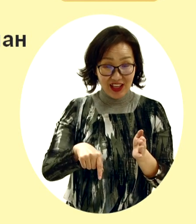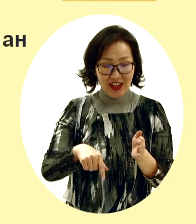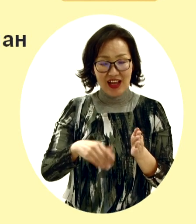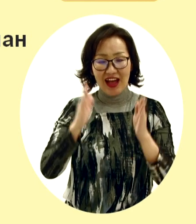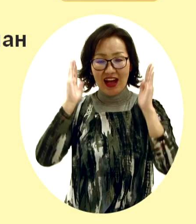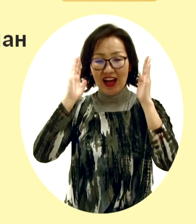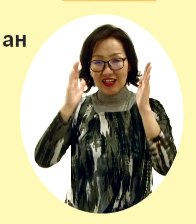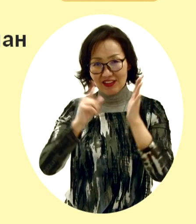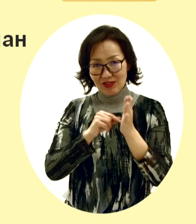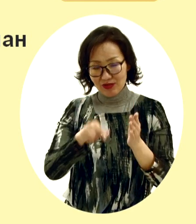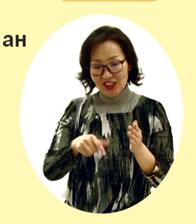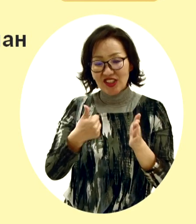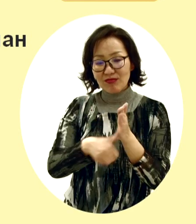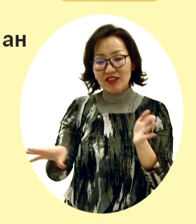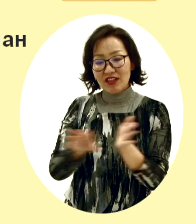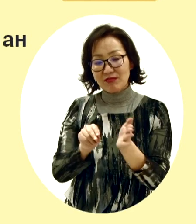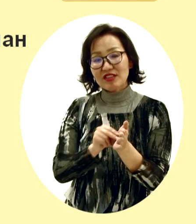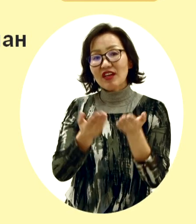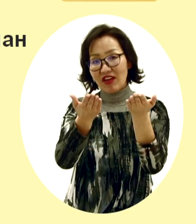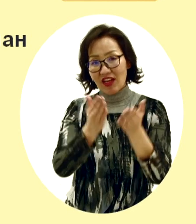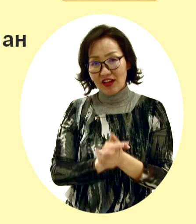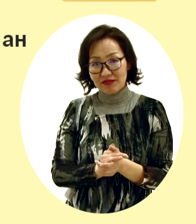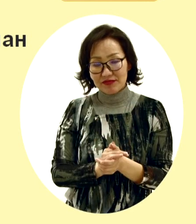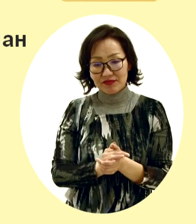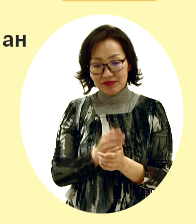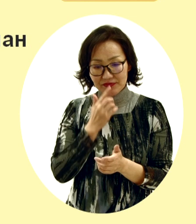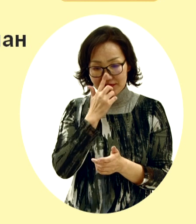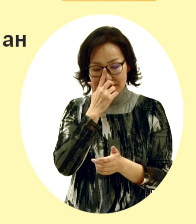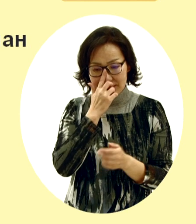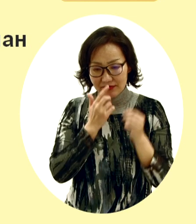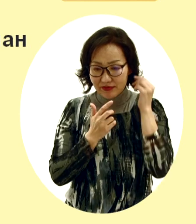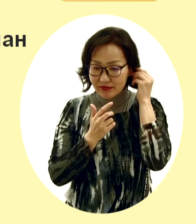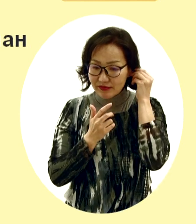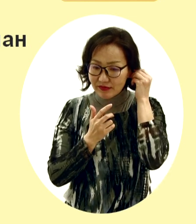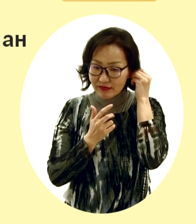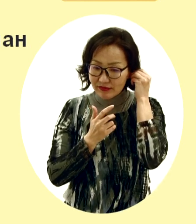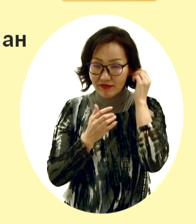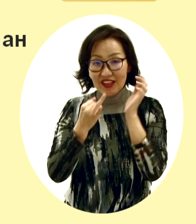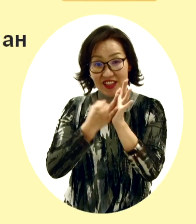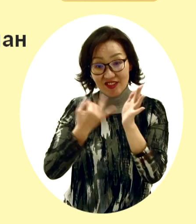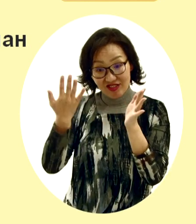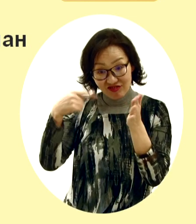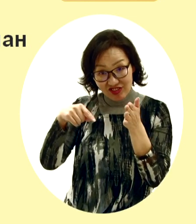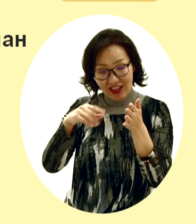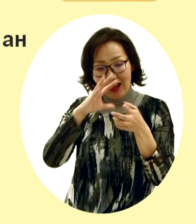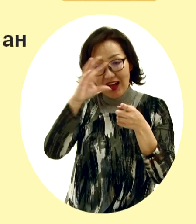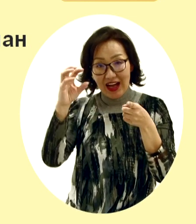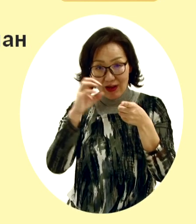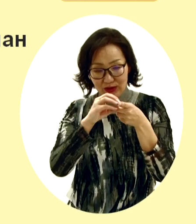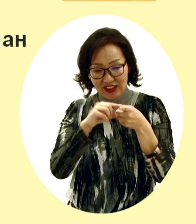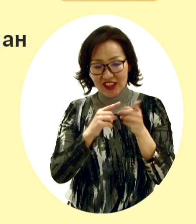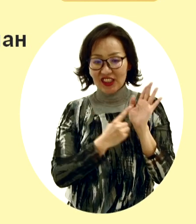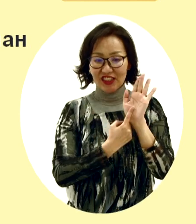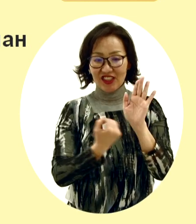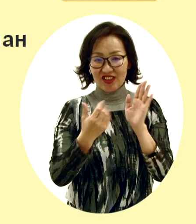анхаарах зүйлсийг хүүхдүүд та бүхэн дэвтэртээ бичиж аваарай. За, нэгдүгээрт нь илтгэлийнхээ агуулгыг илэрхийлж